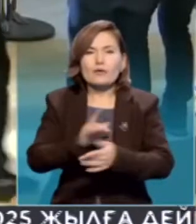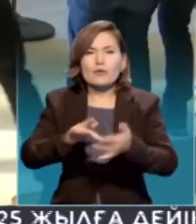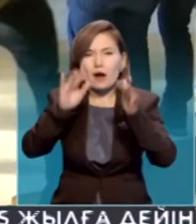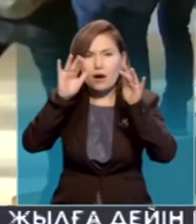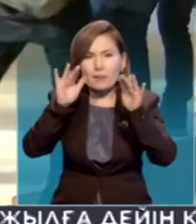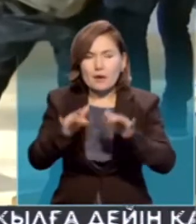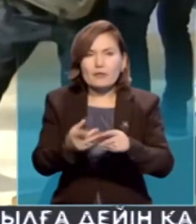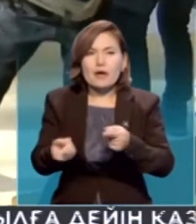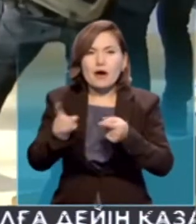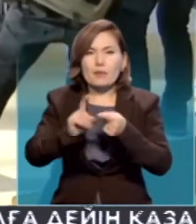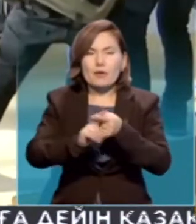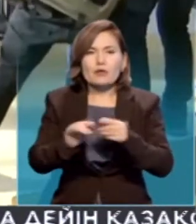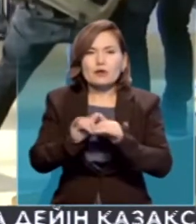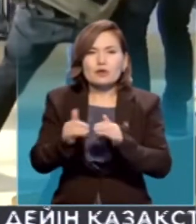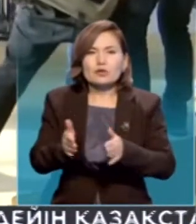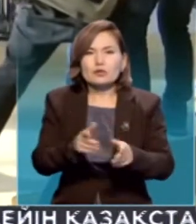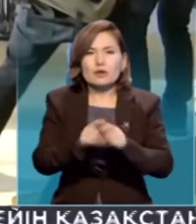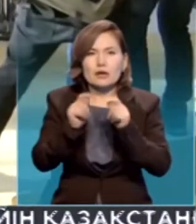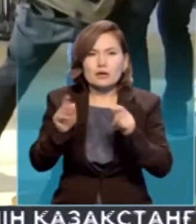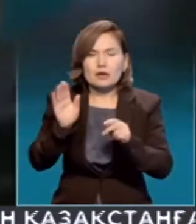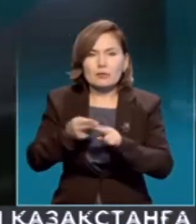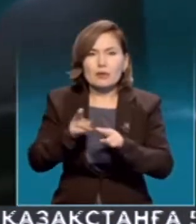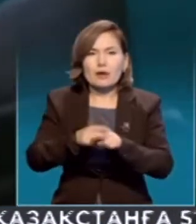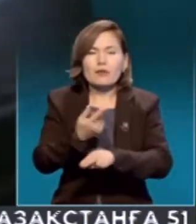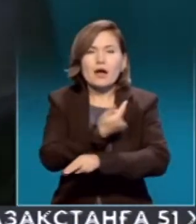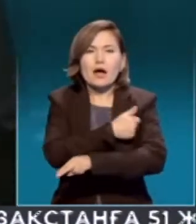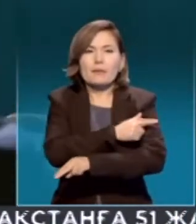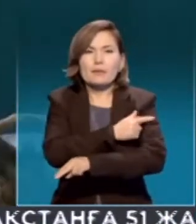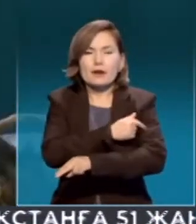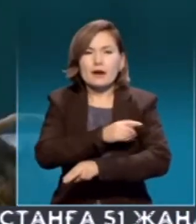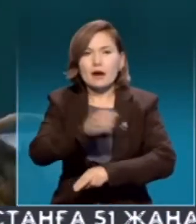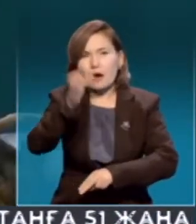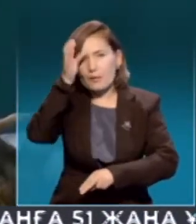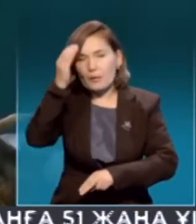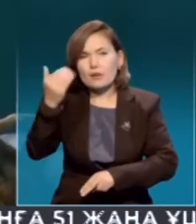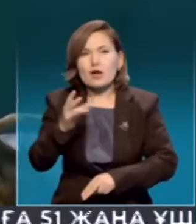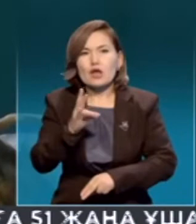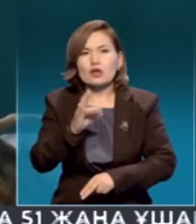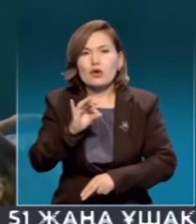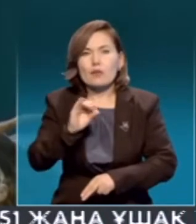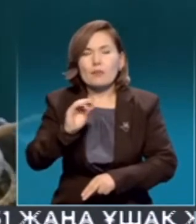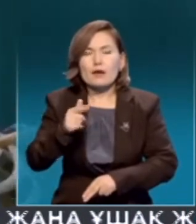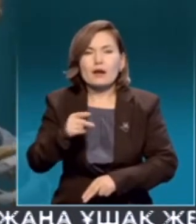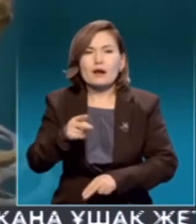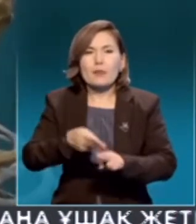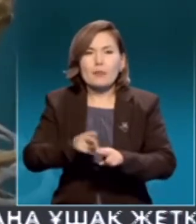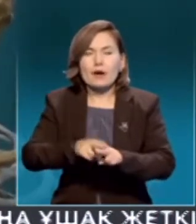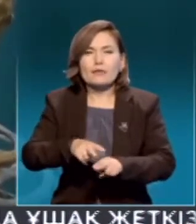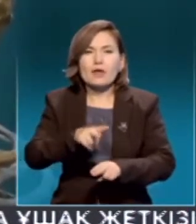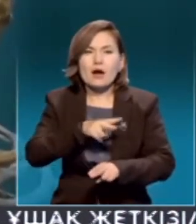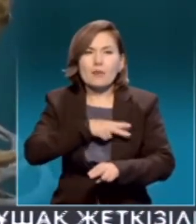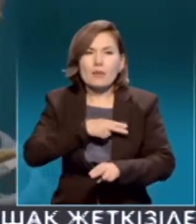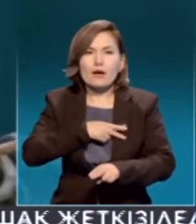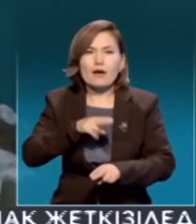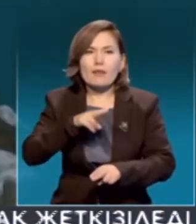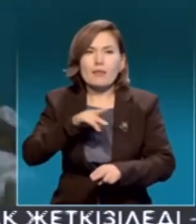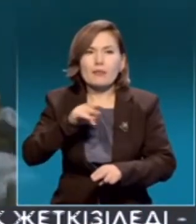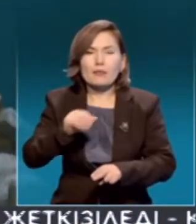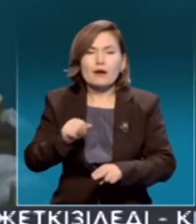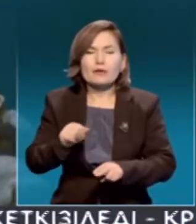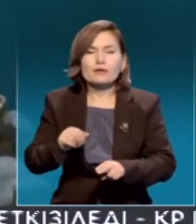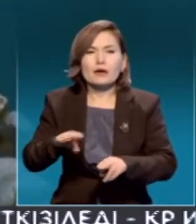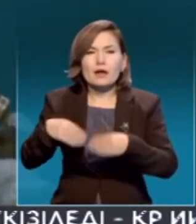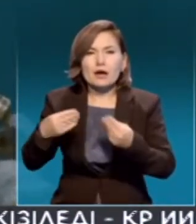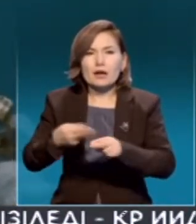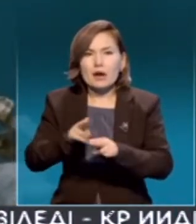шифрлы байланысты дамытуға жол ашпақ. Бұған дейін медицина саласында Нобель сыйлығы швециялық генетик Сванте Паубаға бұйырды. Енді осы